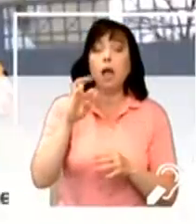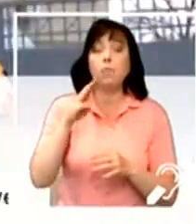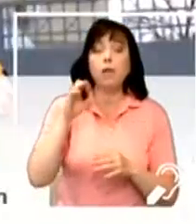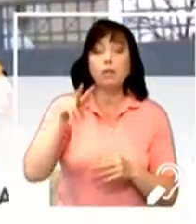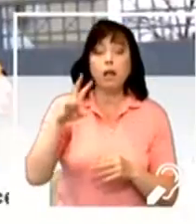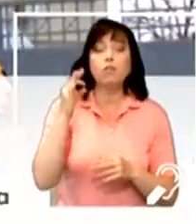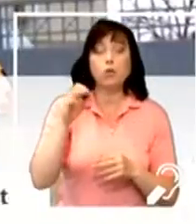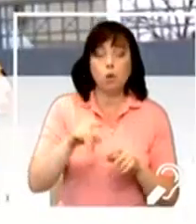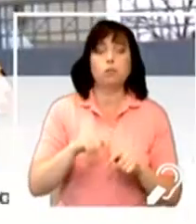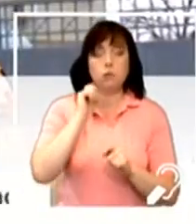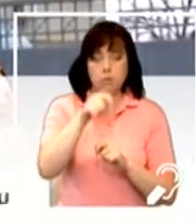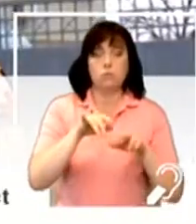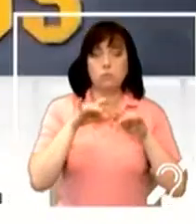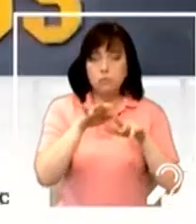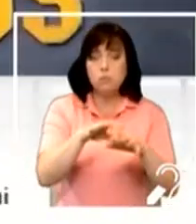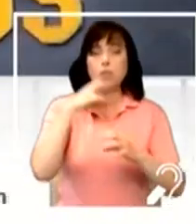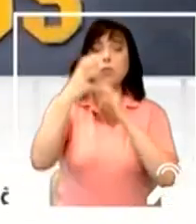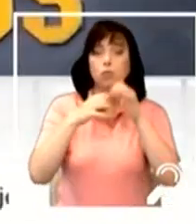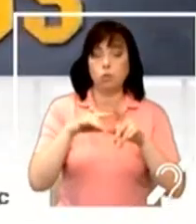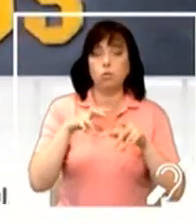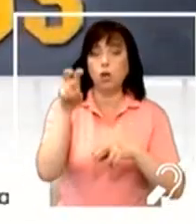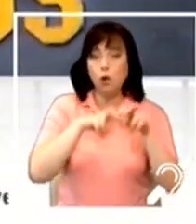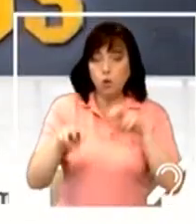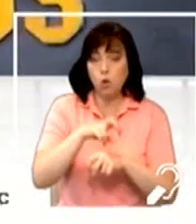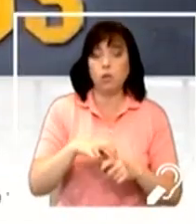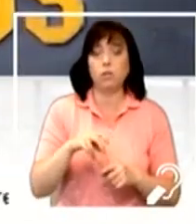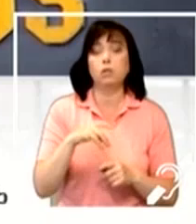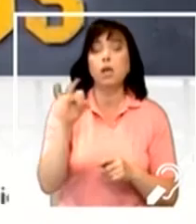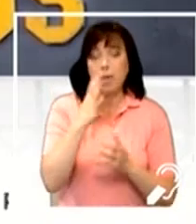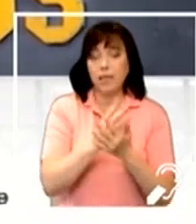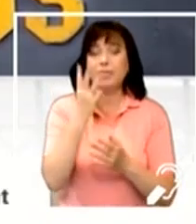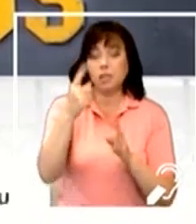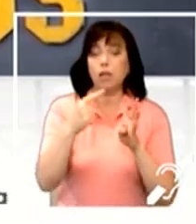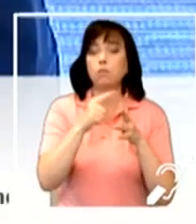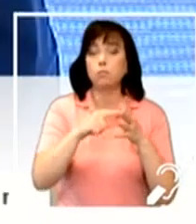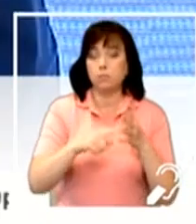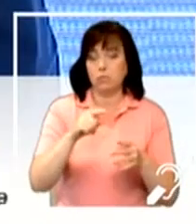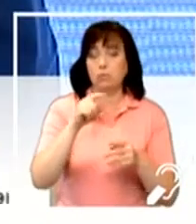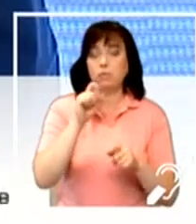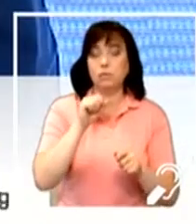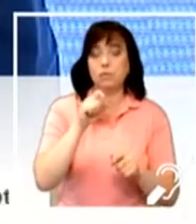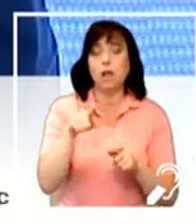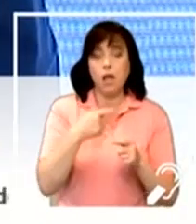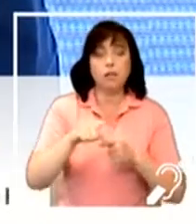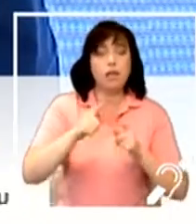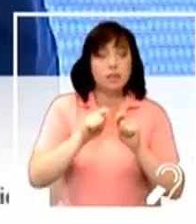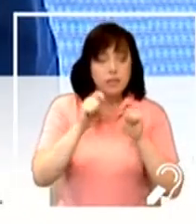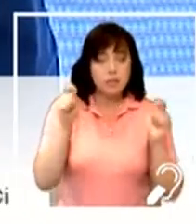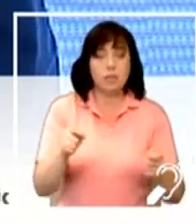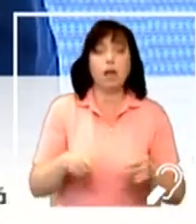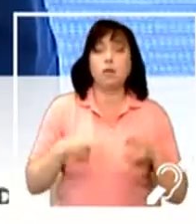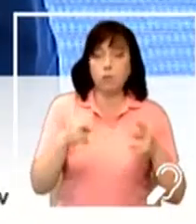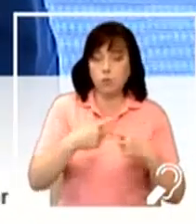dat în căutare internațională după ce procurorii au înaintat învinuiri pentru 3 capete de acuzare, crearea și conducerea unei organizații